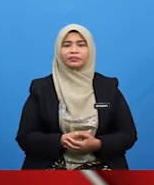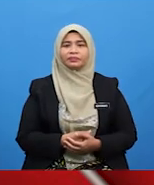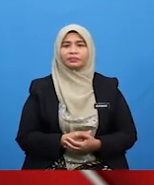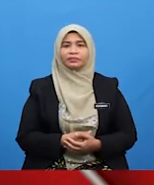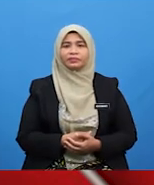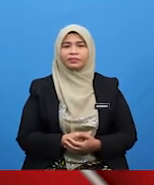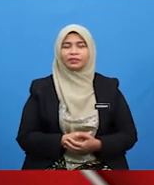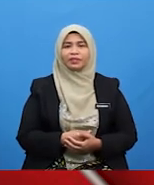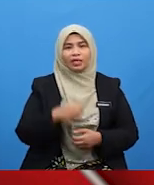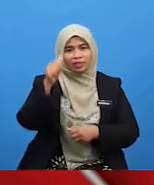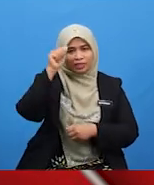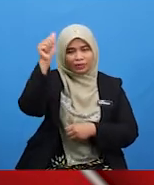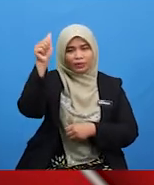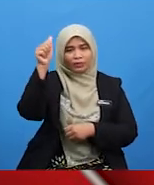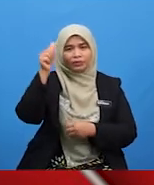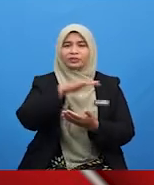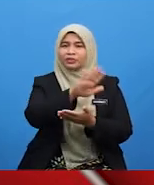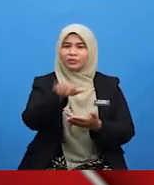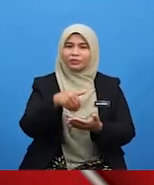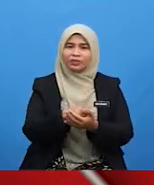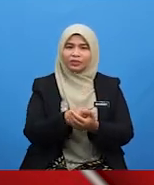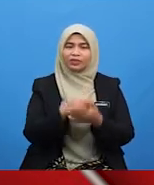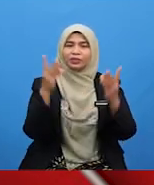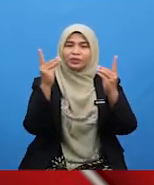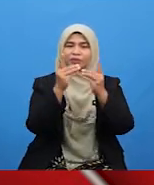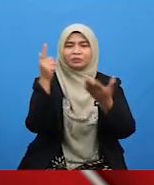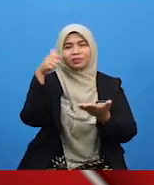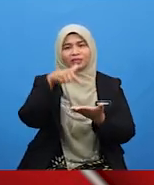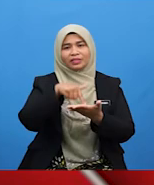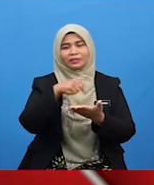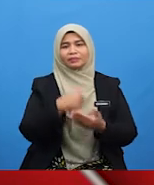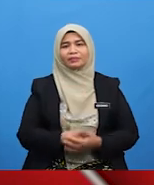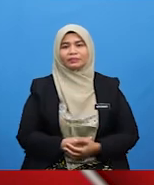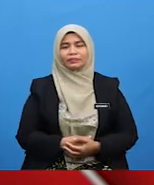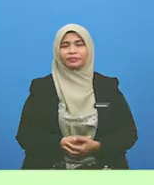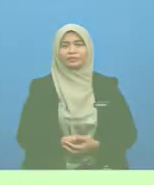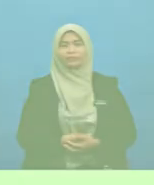masa-masa yang akan datang. Assalamualaikum semua. Jumpa lagi.